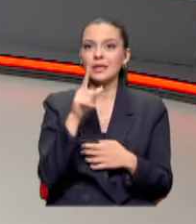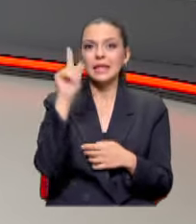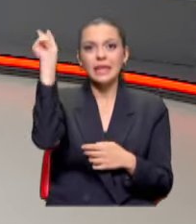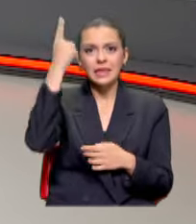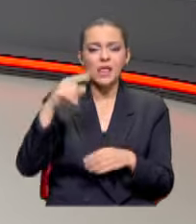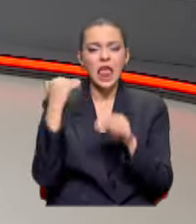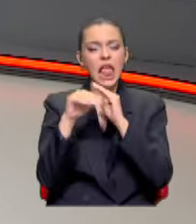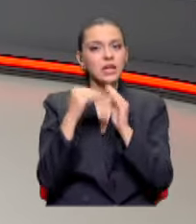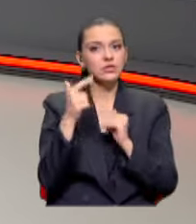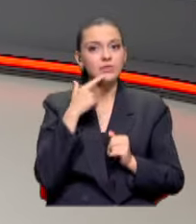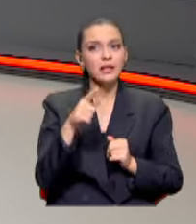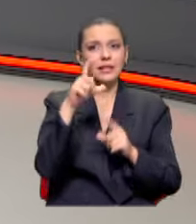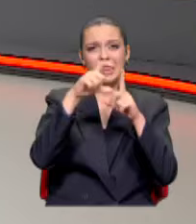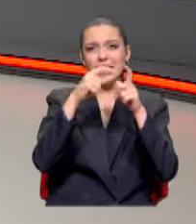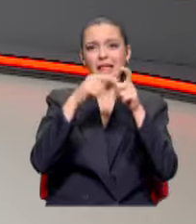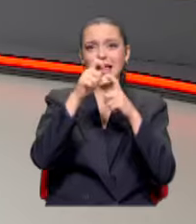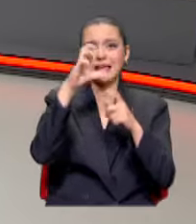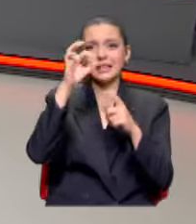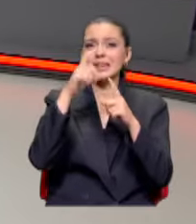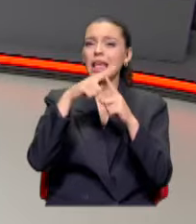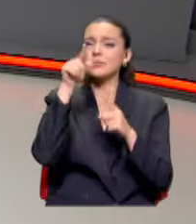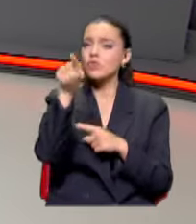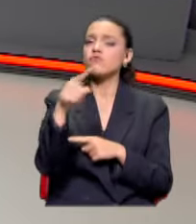İktidarı eleştirdi. Despotsunuz dedi.